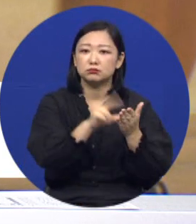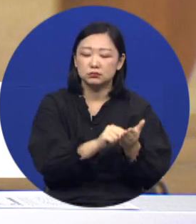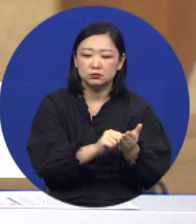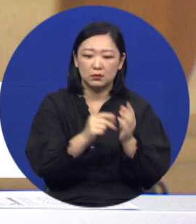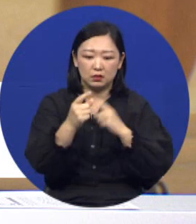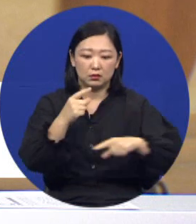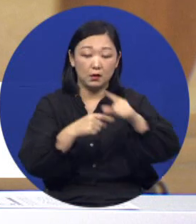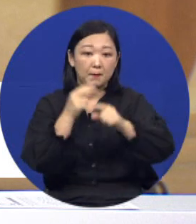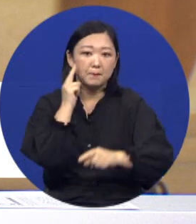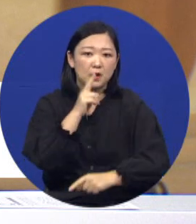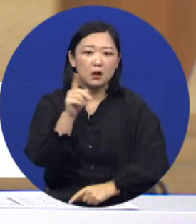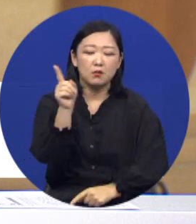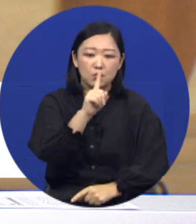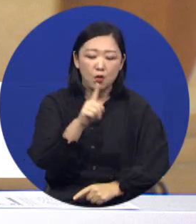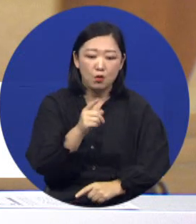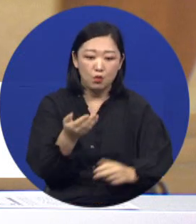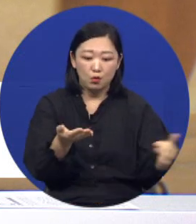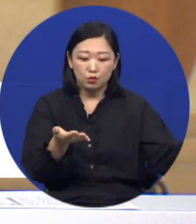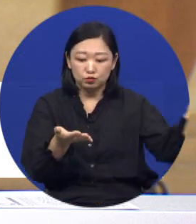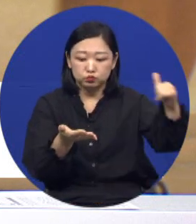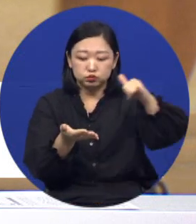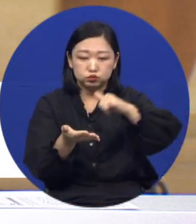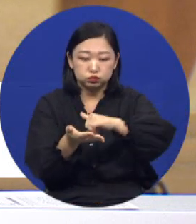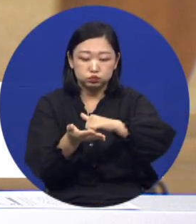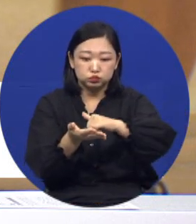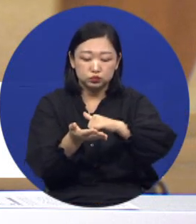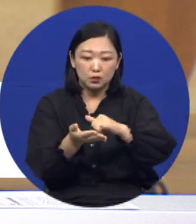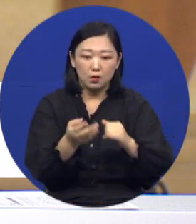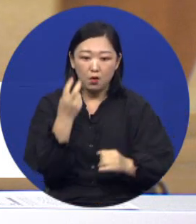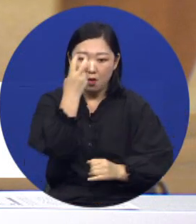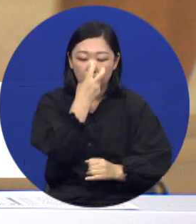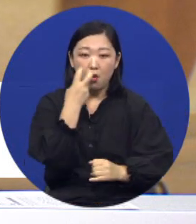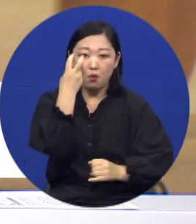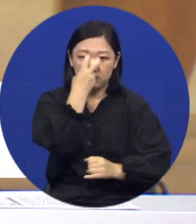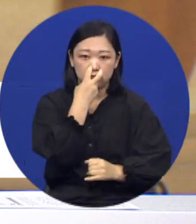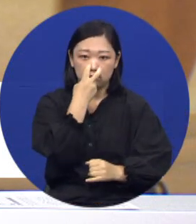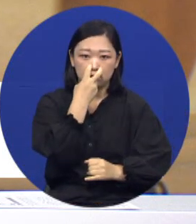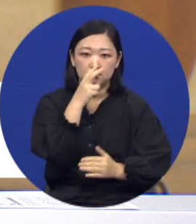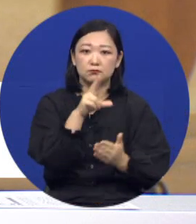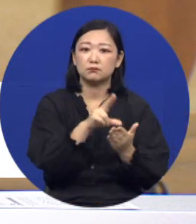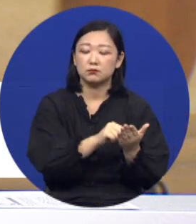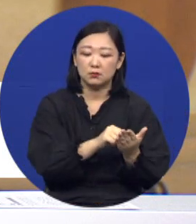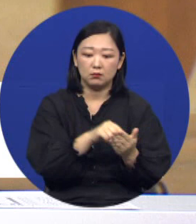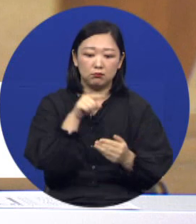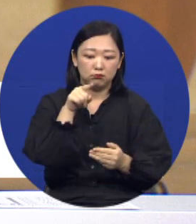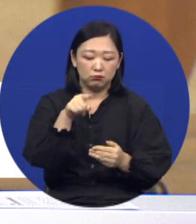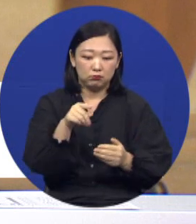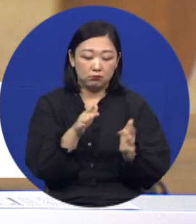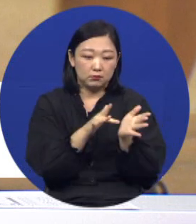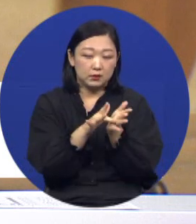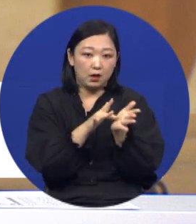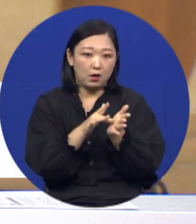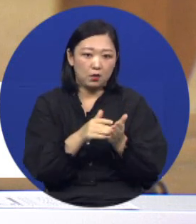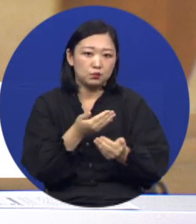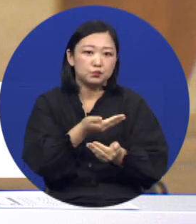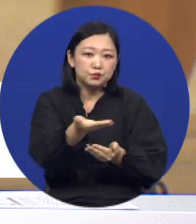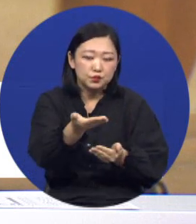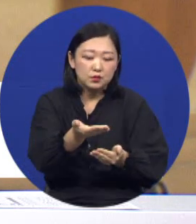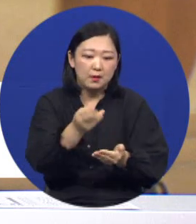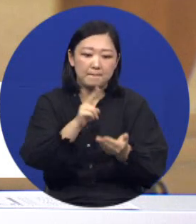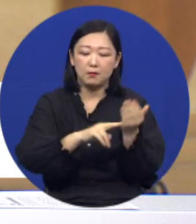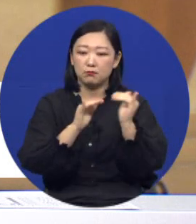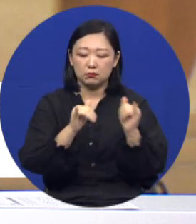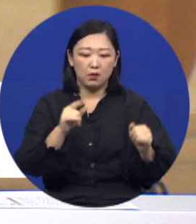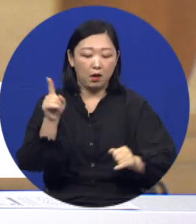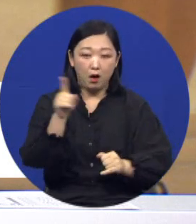더 심각한 문제는 국내선 항공기 보안 검색에 있었습니다. 이들에게 마약을 공급한 판매 측은